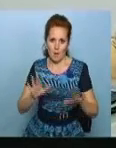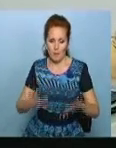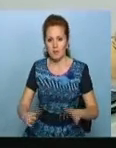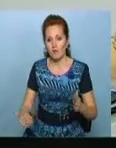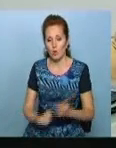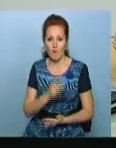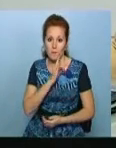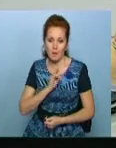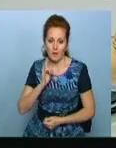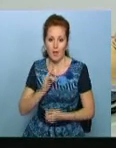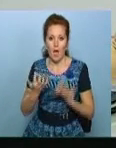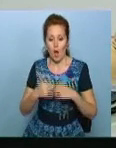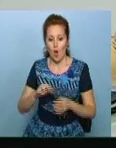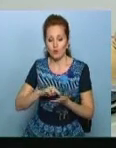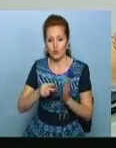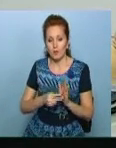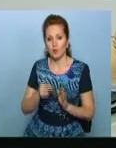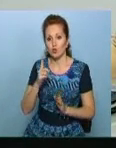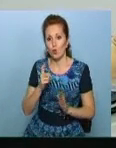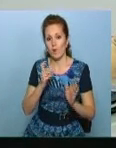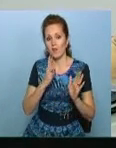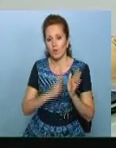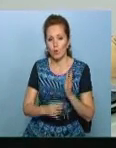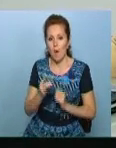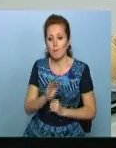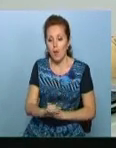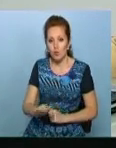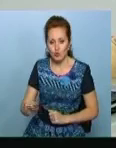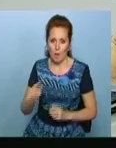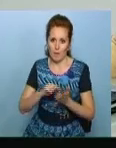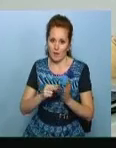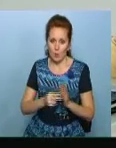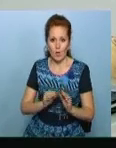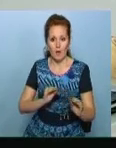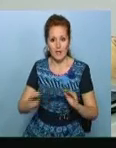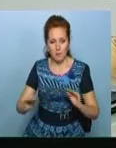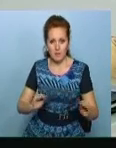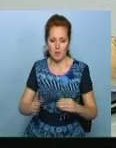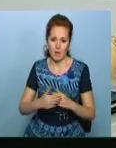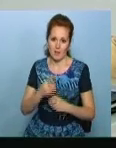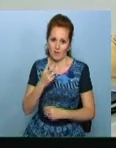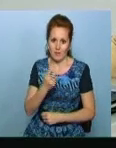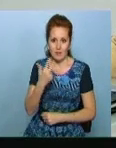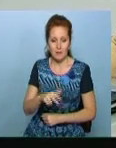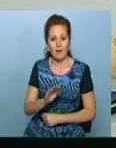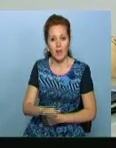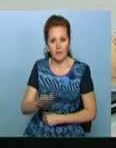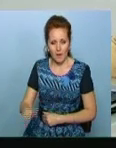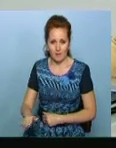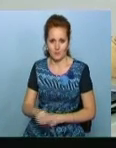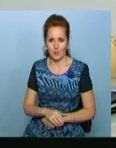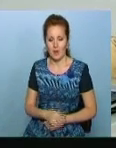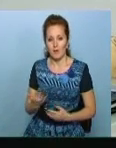саду. Он рассчитан на 190 малышей, а планируют в нем разместить 230 детишек. Анна